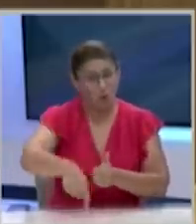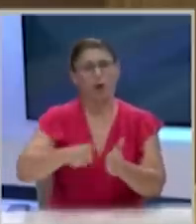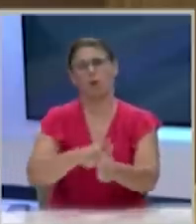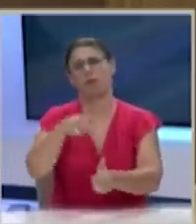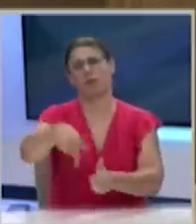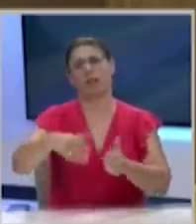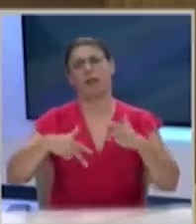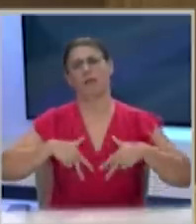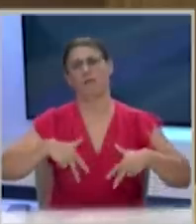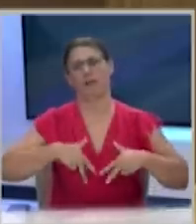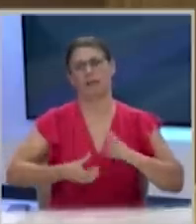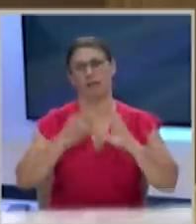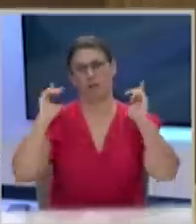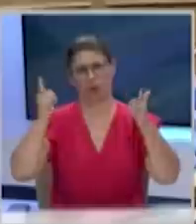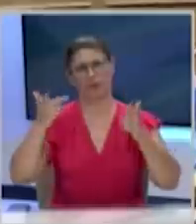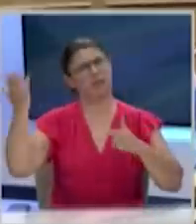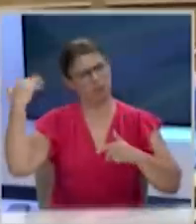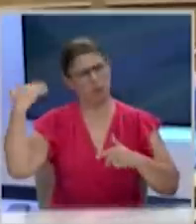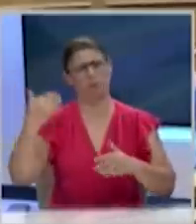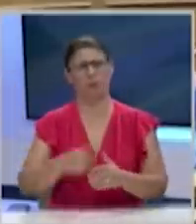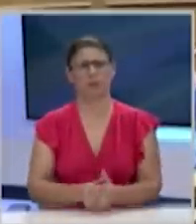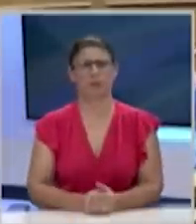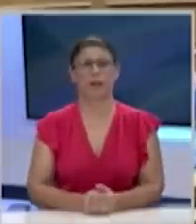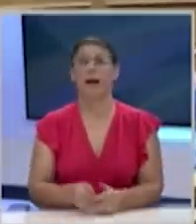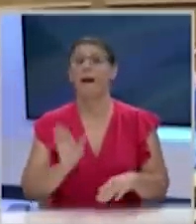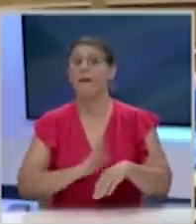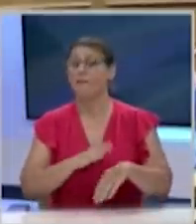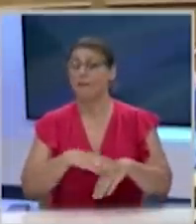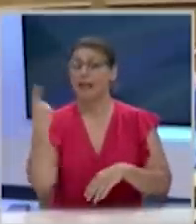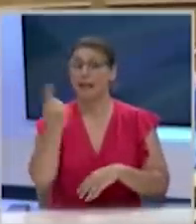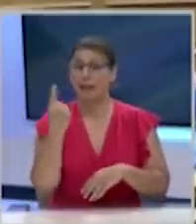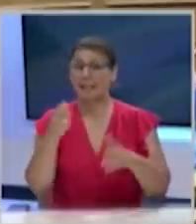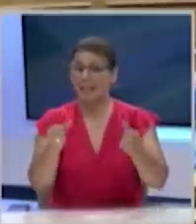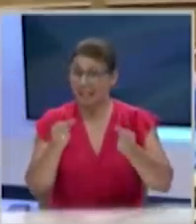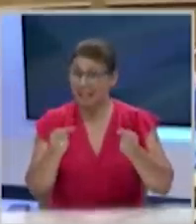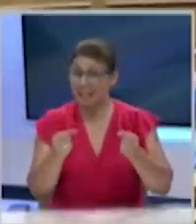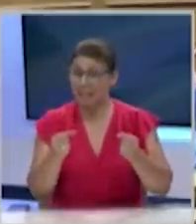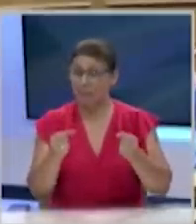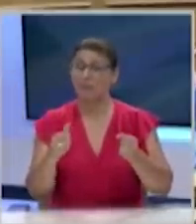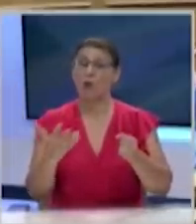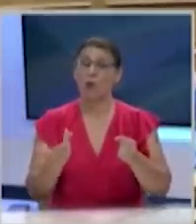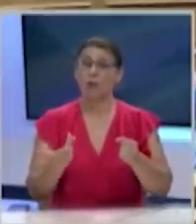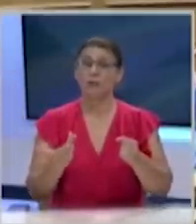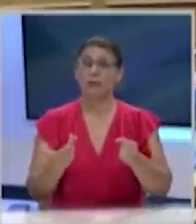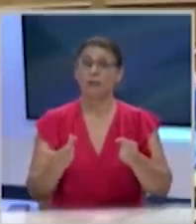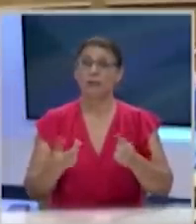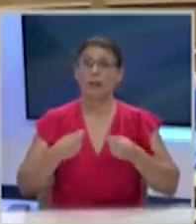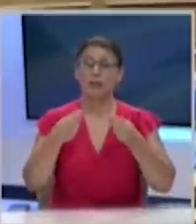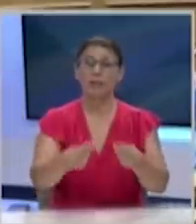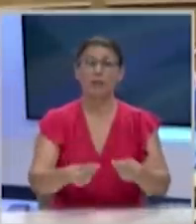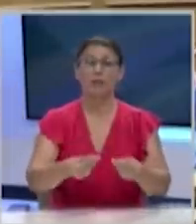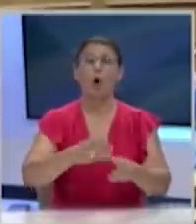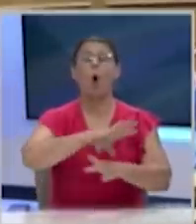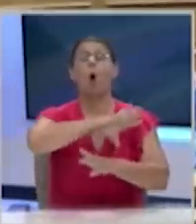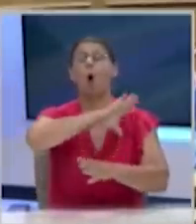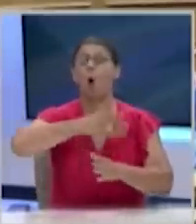η κυβέρνηση της Νέας Δημοκρατίας. Αλήθεια, ρωτάμε. Φταίει η κλιματική κρίση για το γεγονός ότι δίνεται όλες